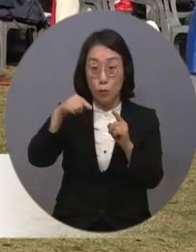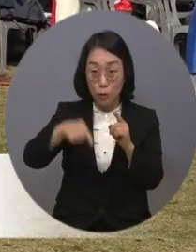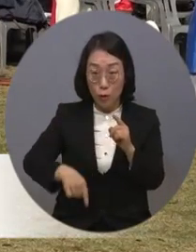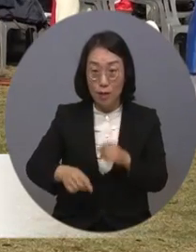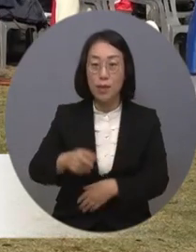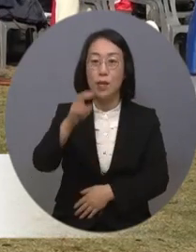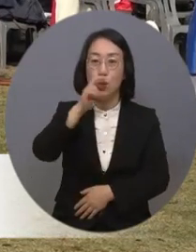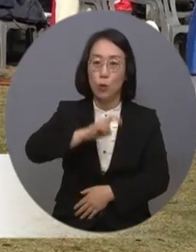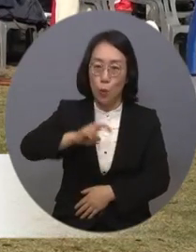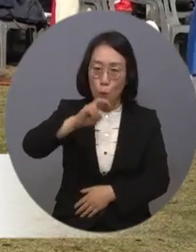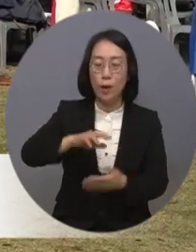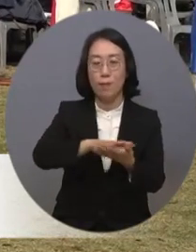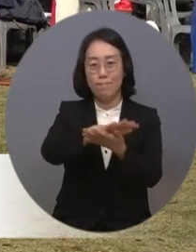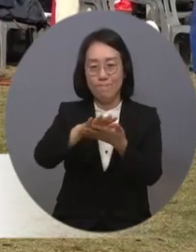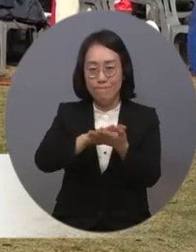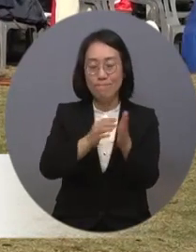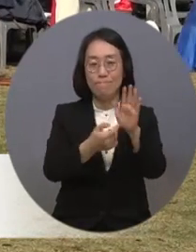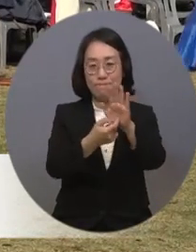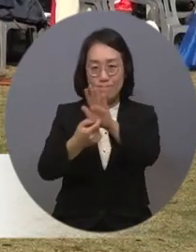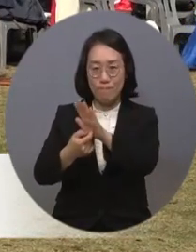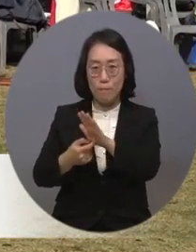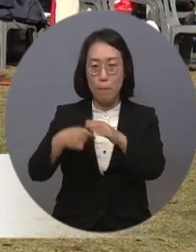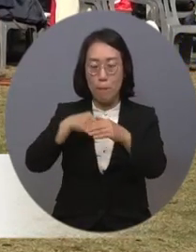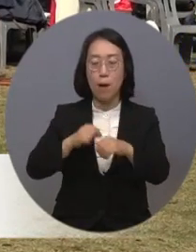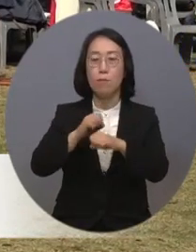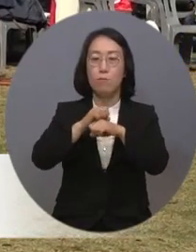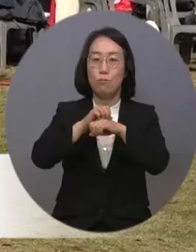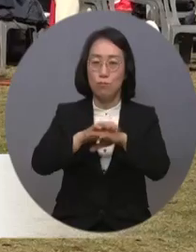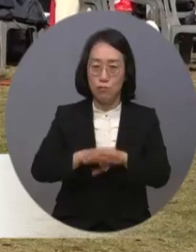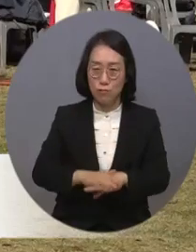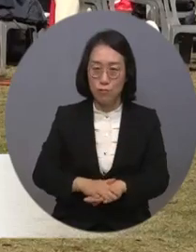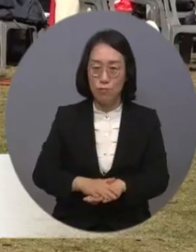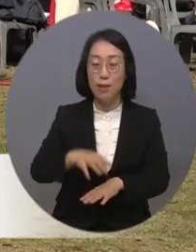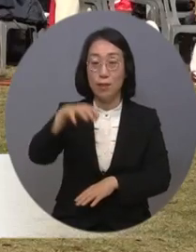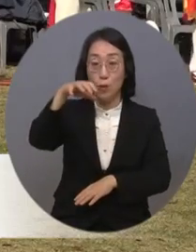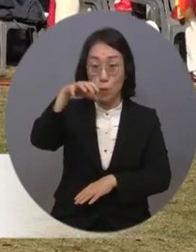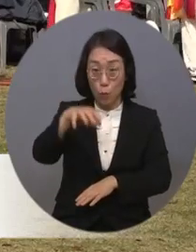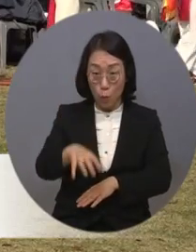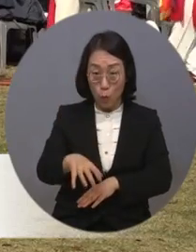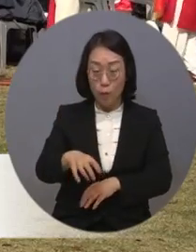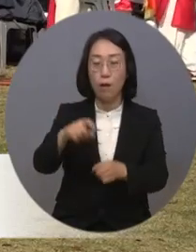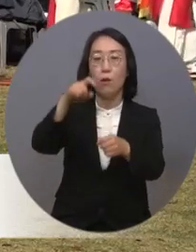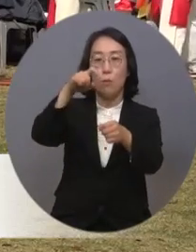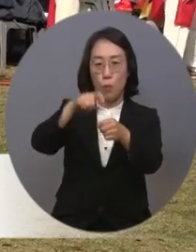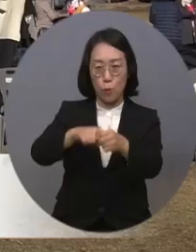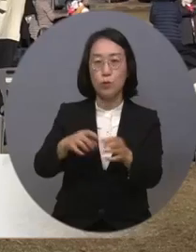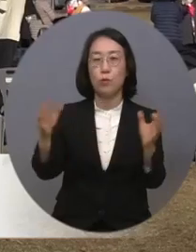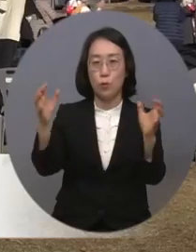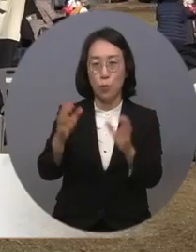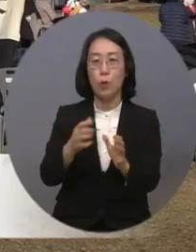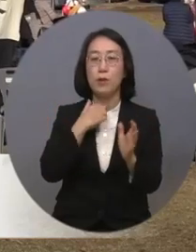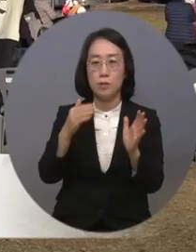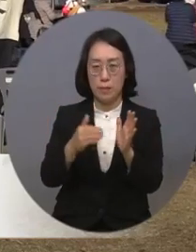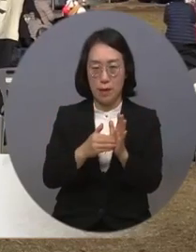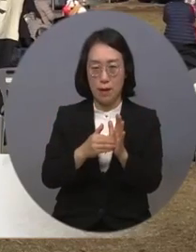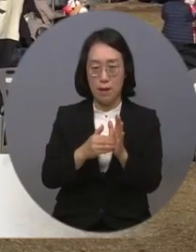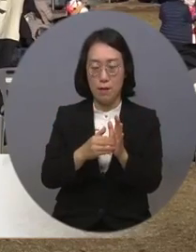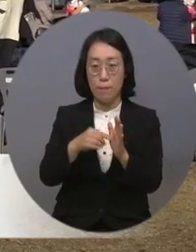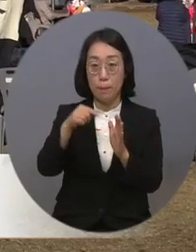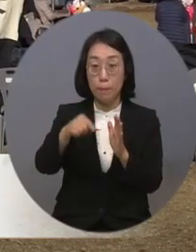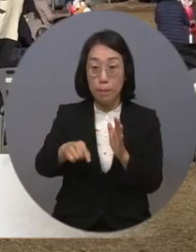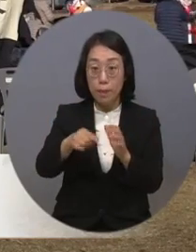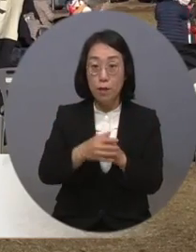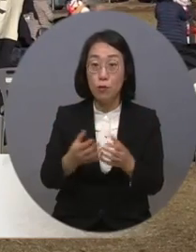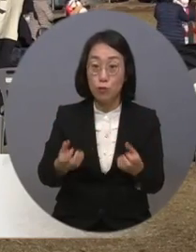인해서 모든 것을 해소하고 오늘 한마당 장치를 만드는 그런 목적이 있습니다. 오늘 이 저 축제를